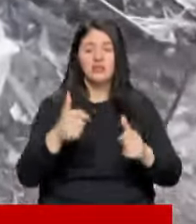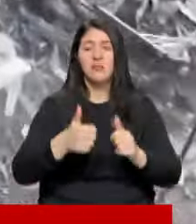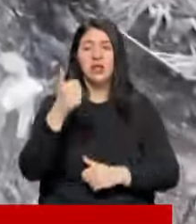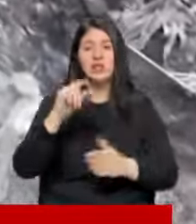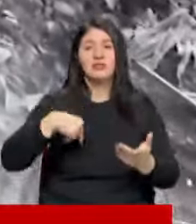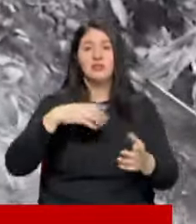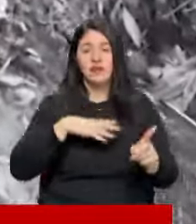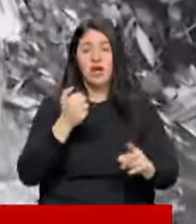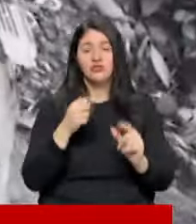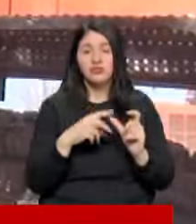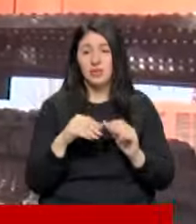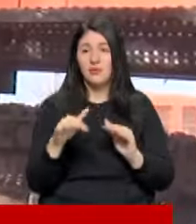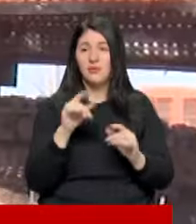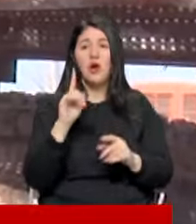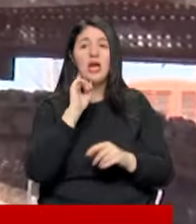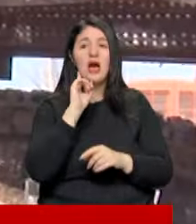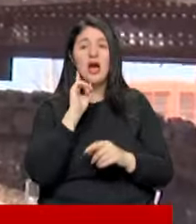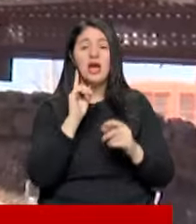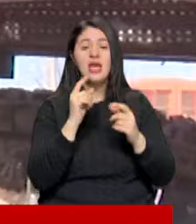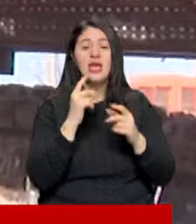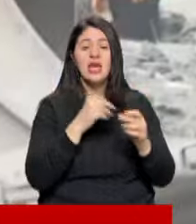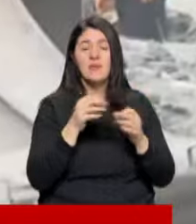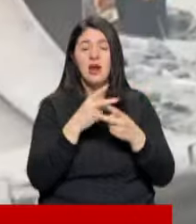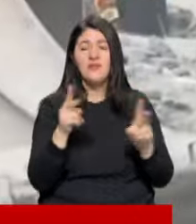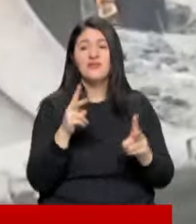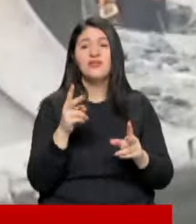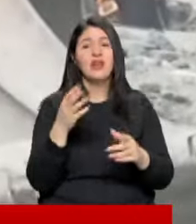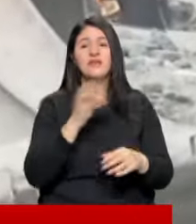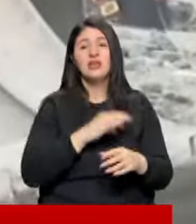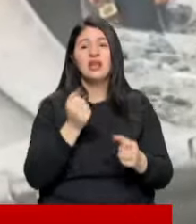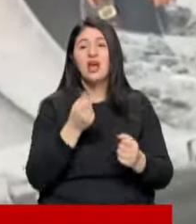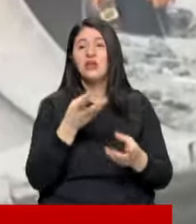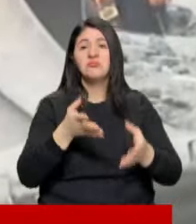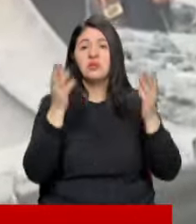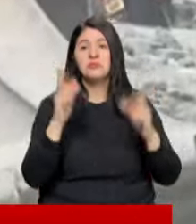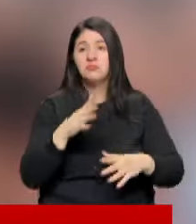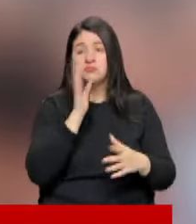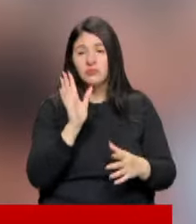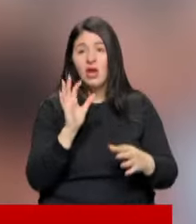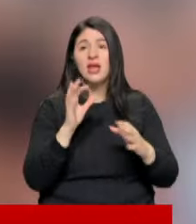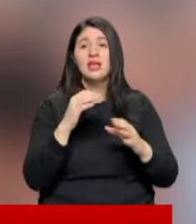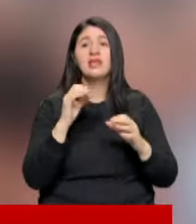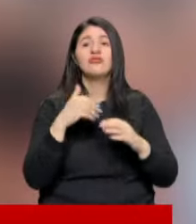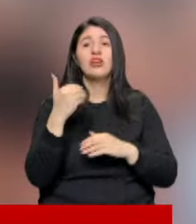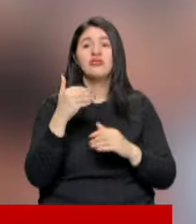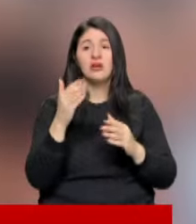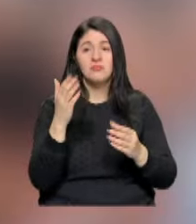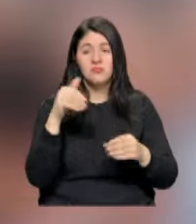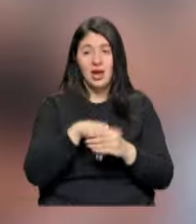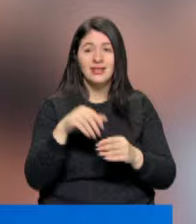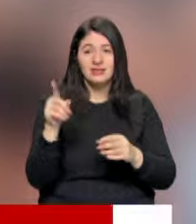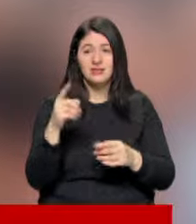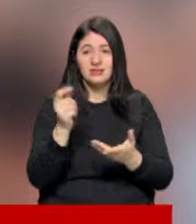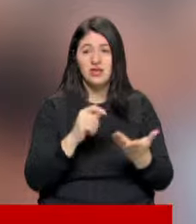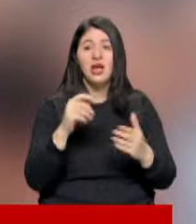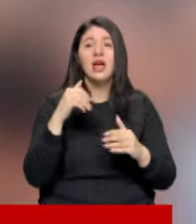Kurum'un. 6 Şubat depreminde o imar affından yararlanan kaç bina yıkıldı bilinmiyor. Gelecek Partili Selçuk Özdağ da arşivi açtı. Kentsel